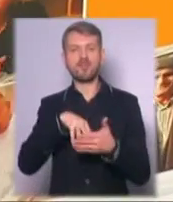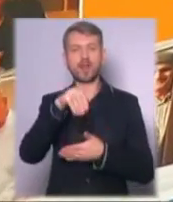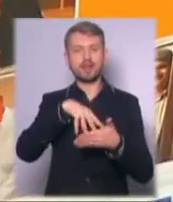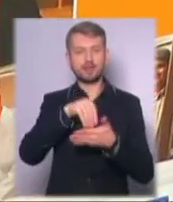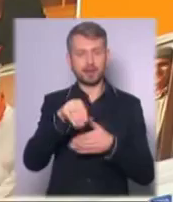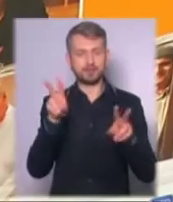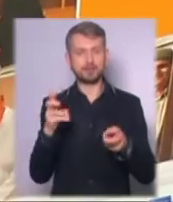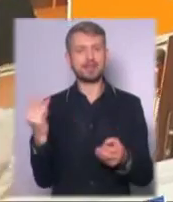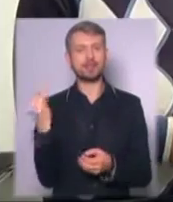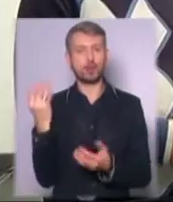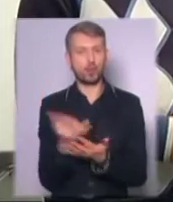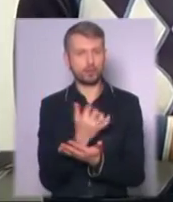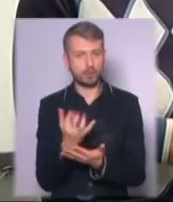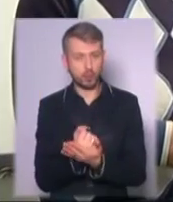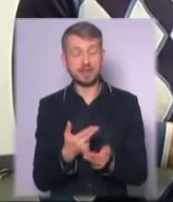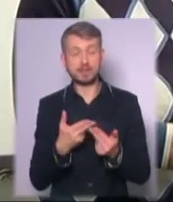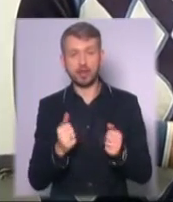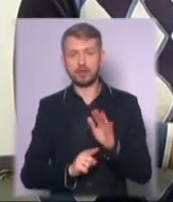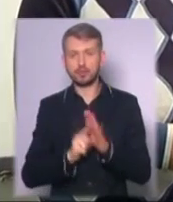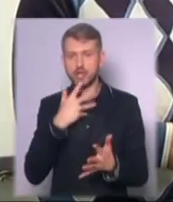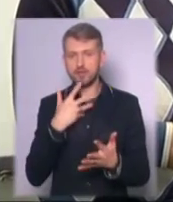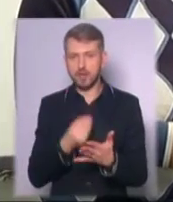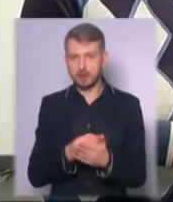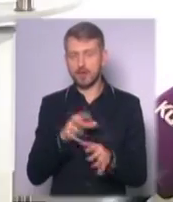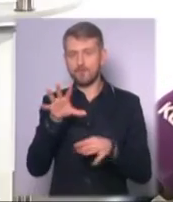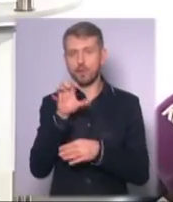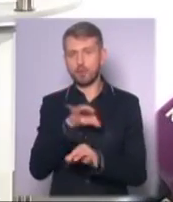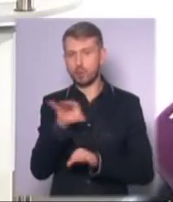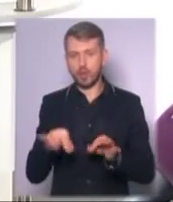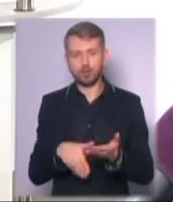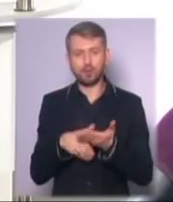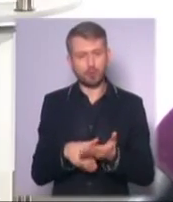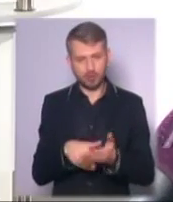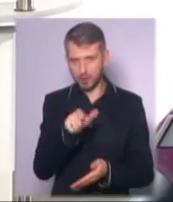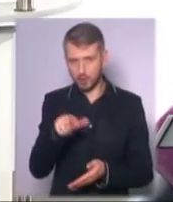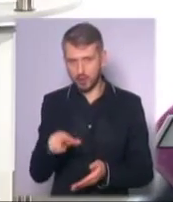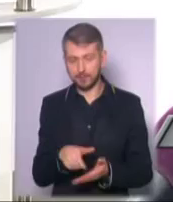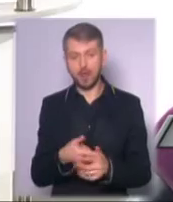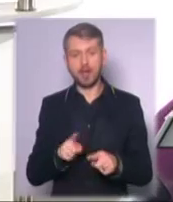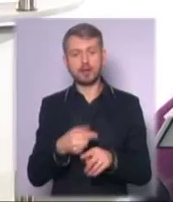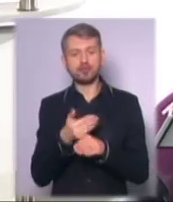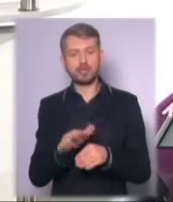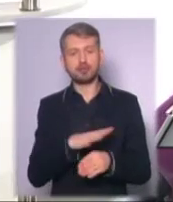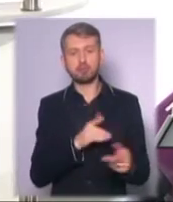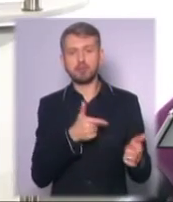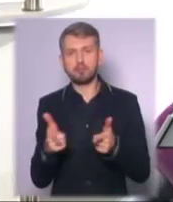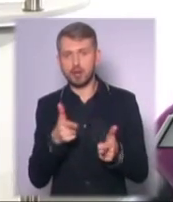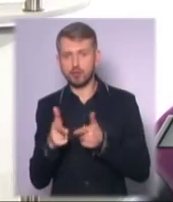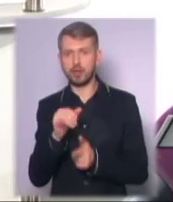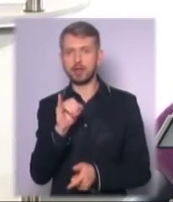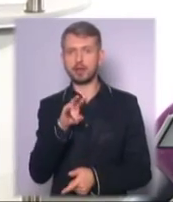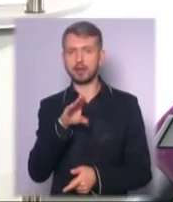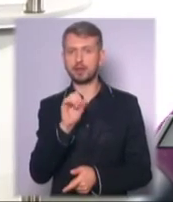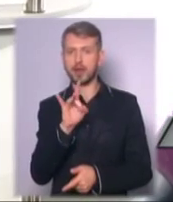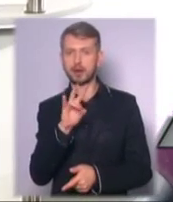успіху. Зізнається, розпочати власний фотопроект допомогли небайдужі. Цей проект частично був підготовлений інтерв'ю.